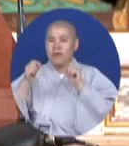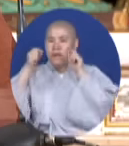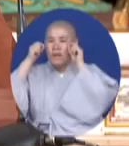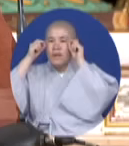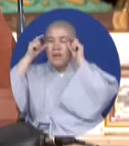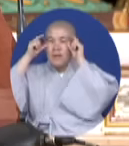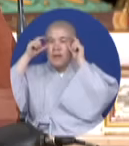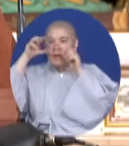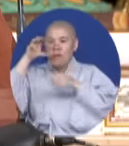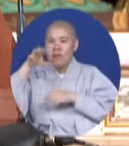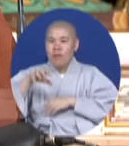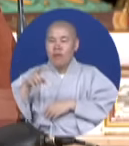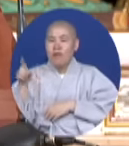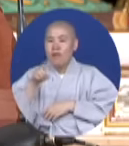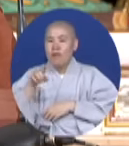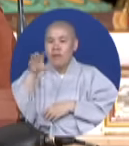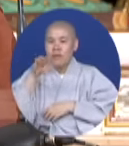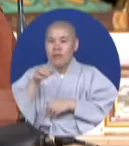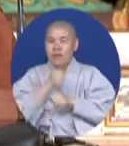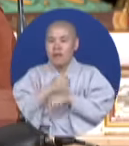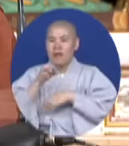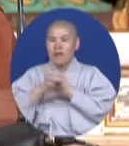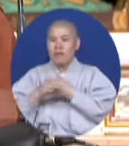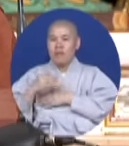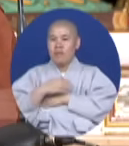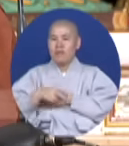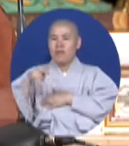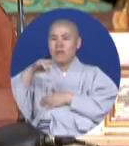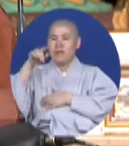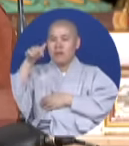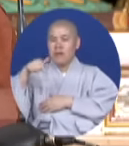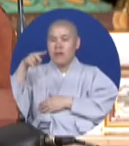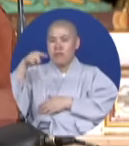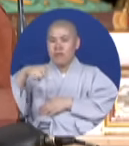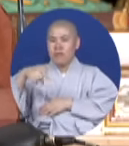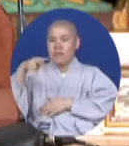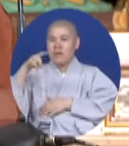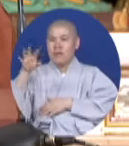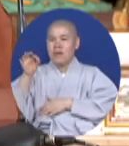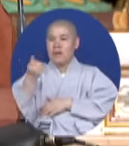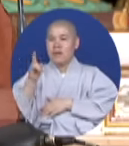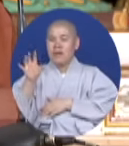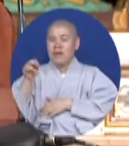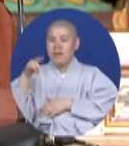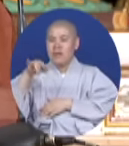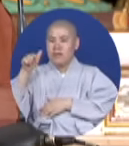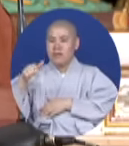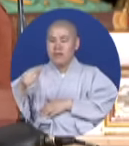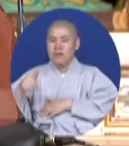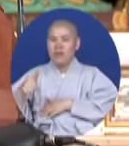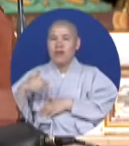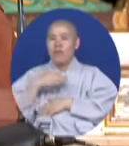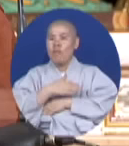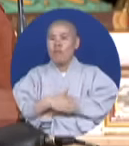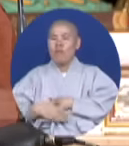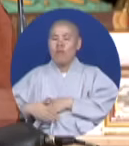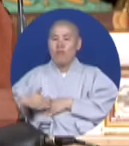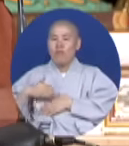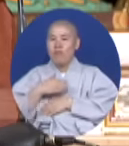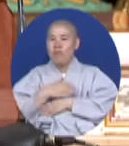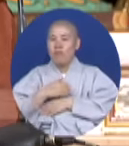그럼 어느 피안이냐? 우리 몸이 색수상행식 오운인데 몸의 피안,